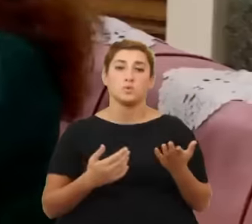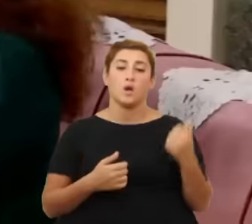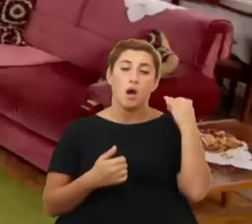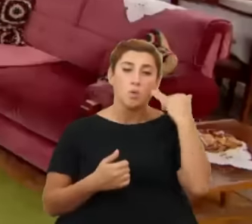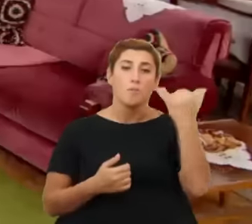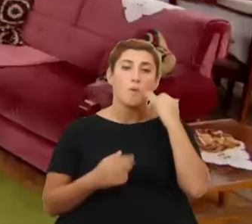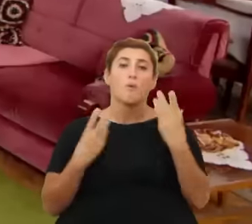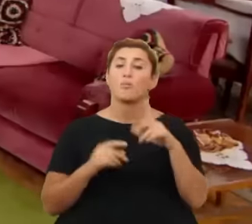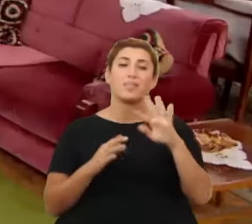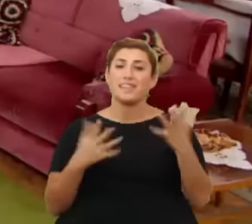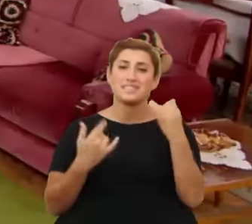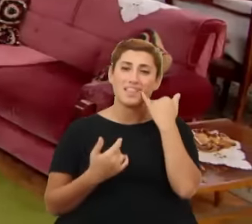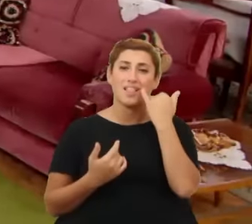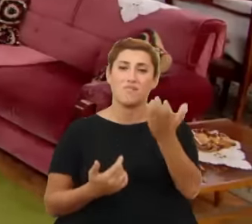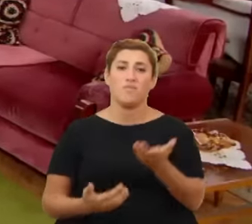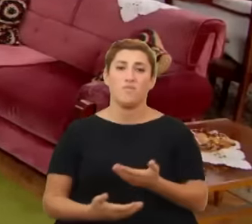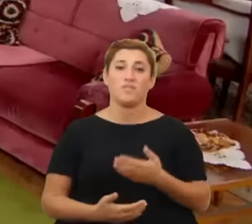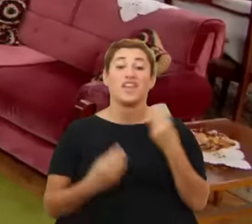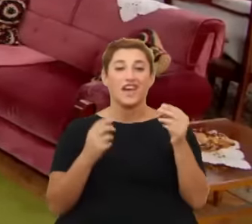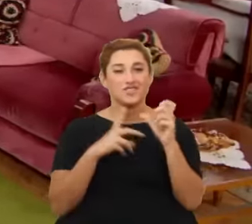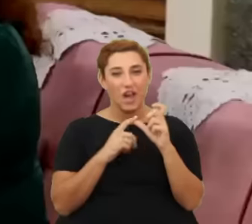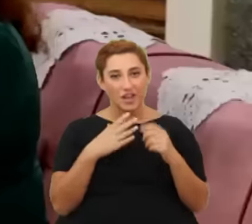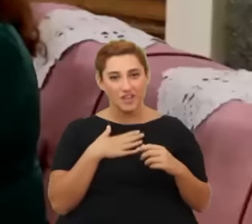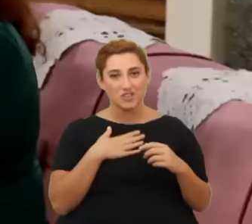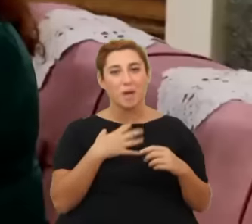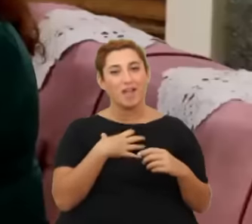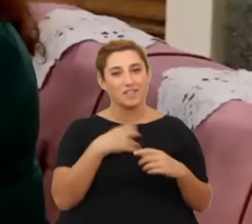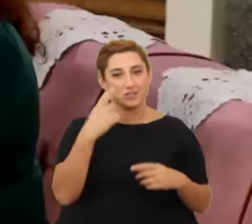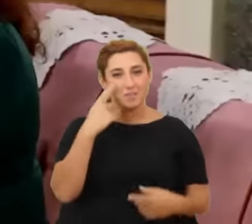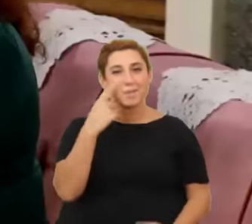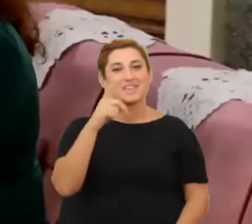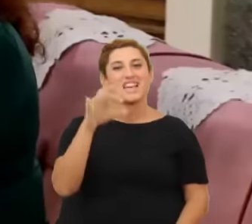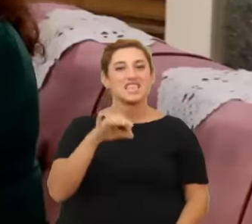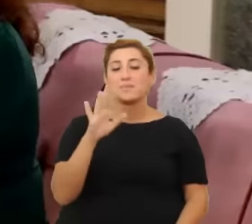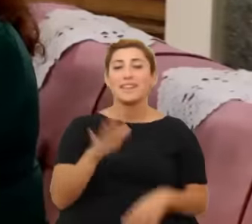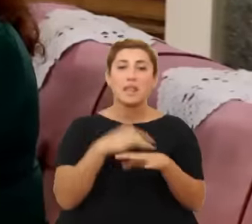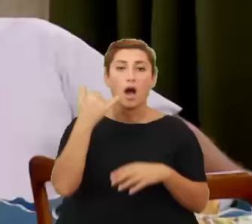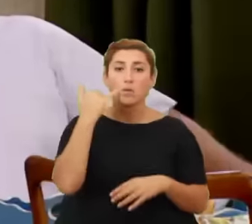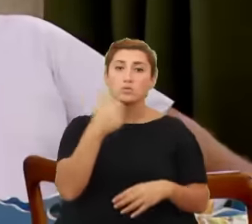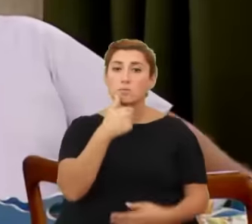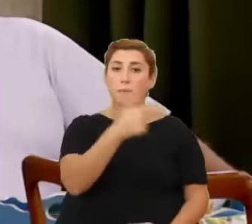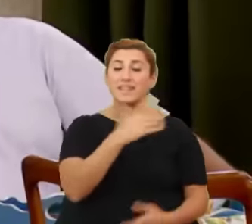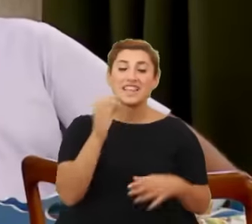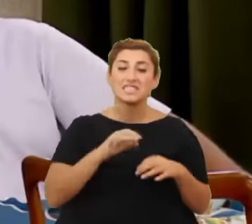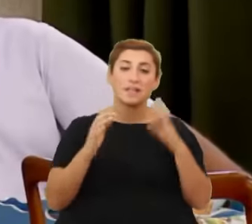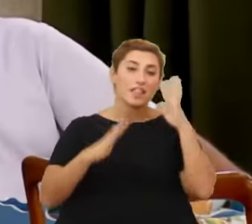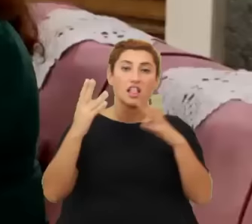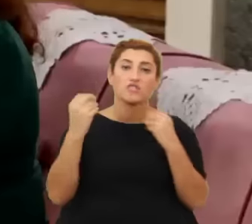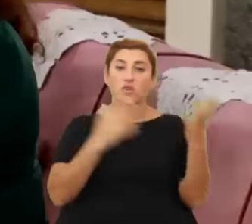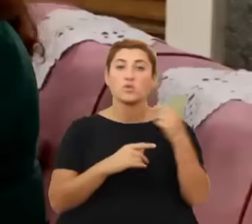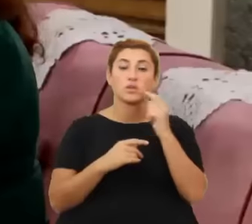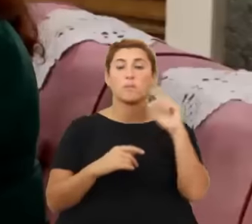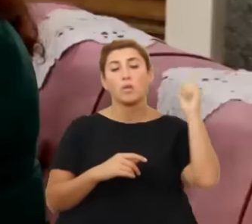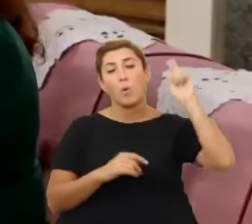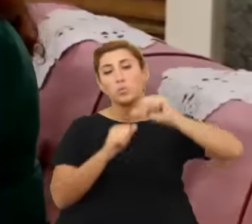arıyorum, yine düşmüyor. Bu ne biçim telefon ya? Şahinciğim, halacığım bak. Bak sen şimdi niye arıyorsun babanı? Niye şimdi telaşlandırıyorsun adamı